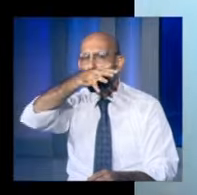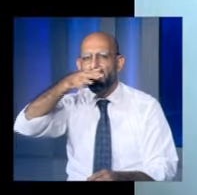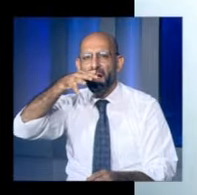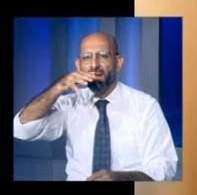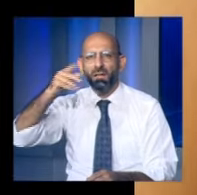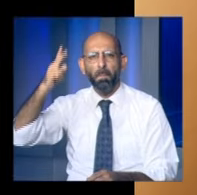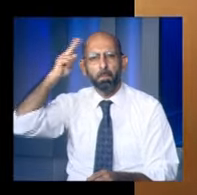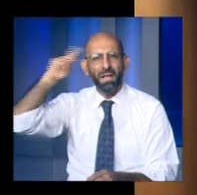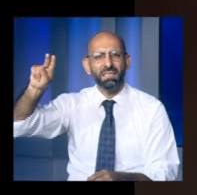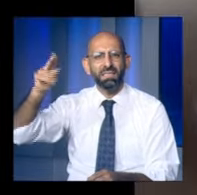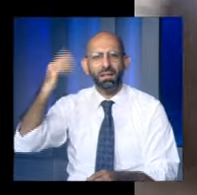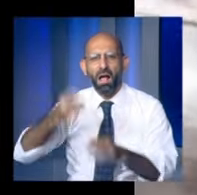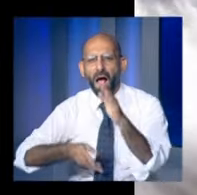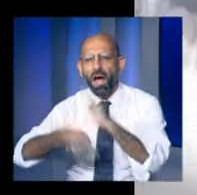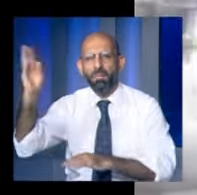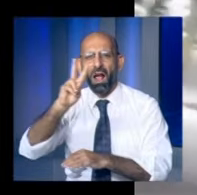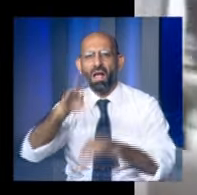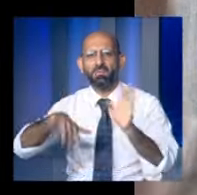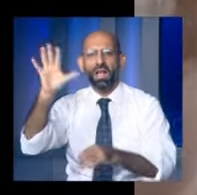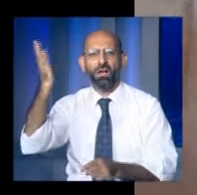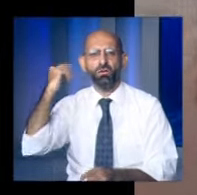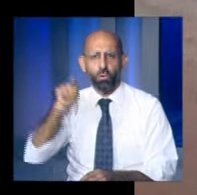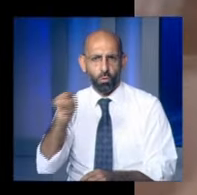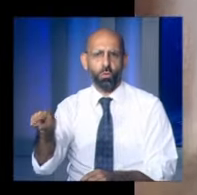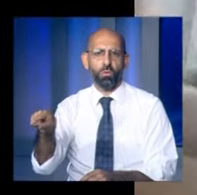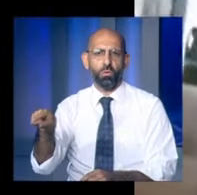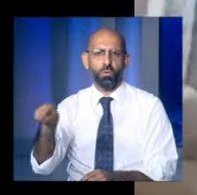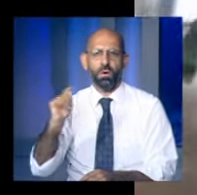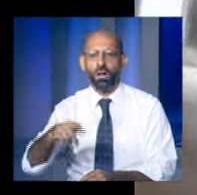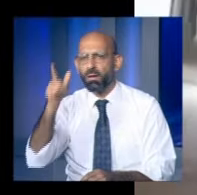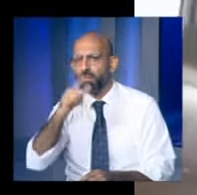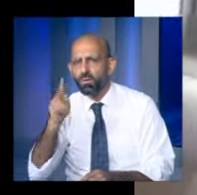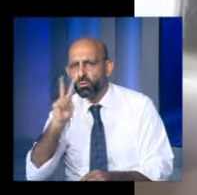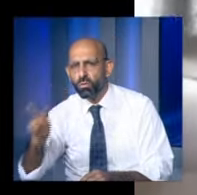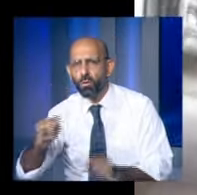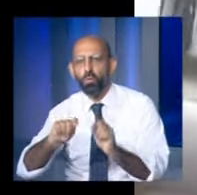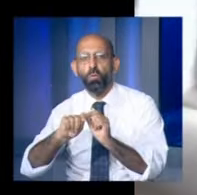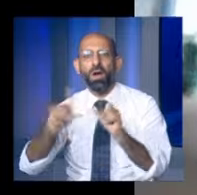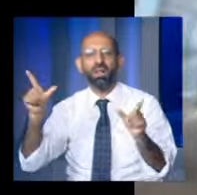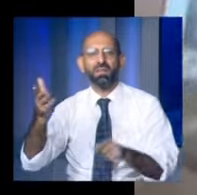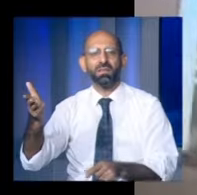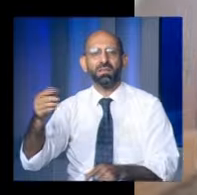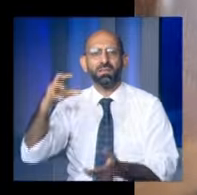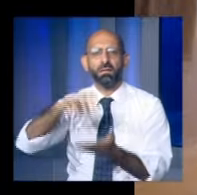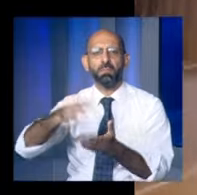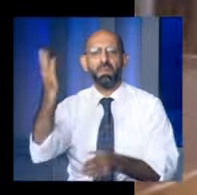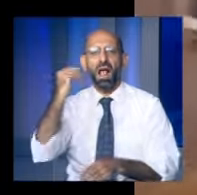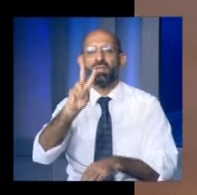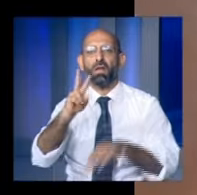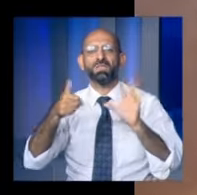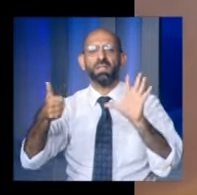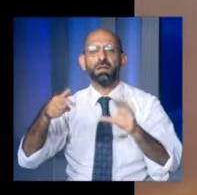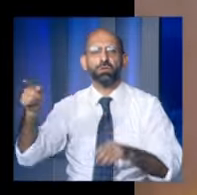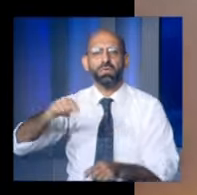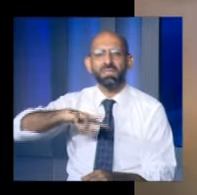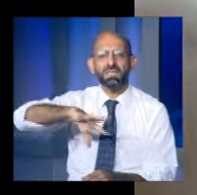استخدمه أمبراطور المخدرات المكسيكي الشهير للهروب من السجن عام 2015. ويعيد الحادثة إلى الأذهان حادثة